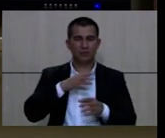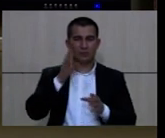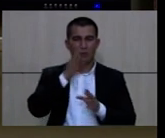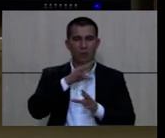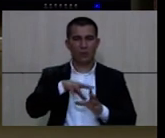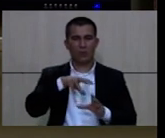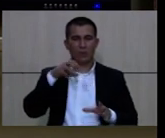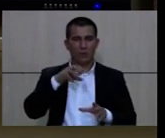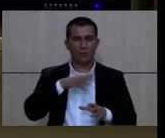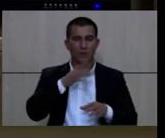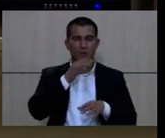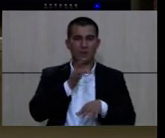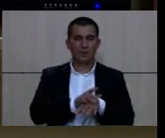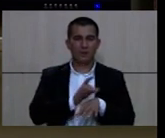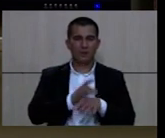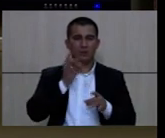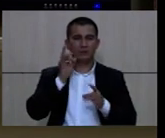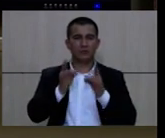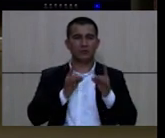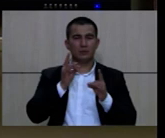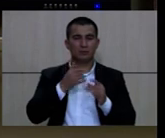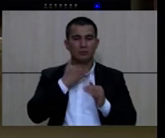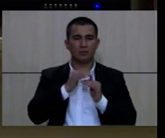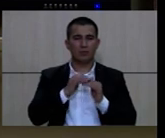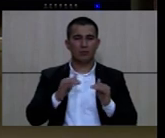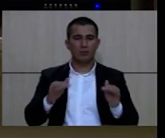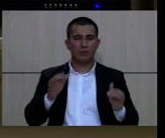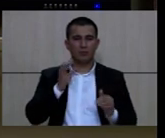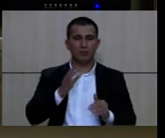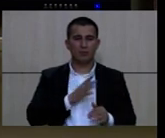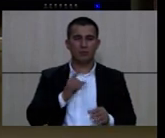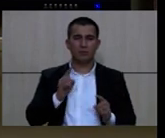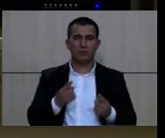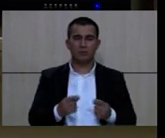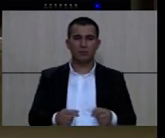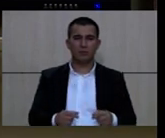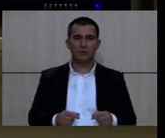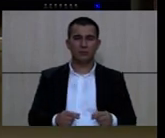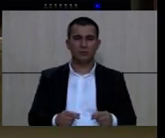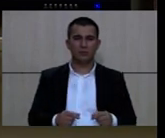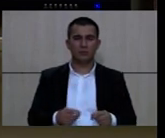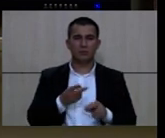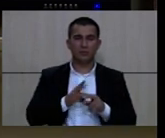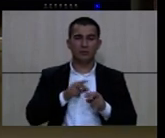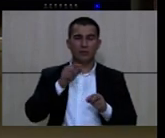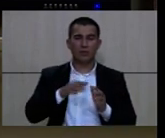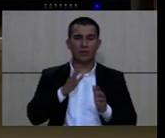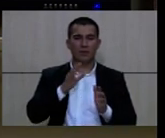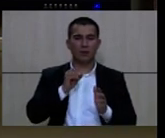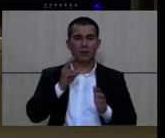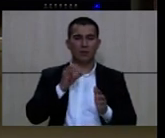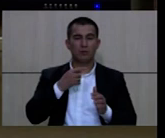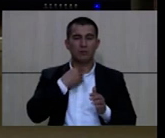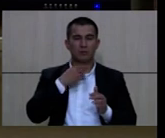olib, soatning chiqilgan ovozini eshitmadi. Nima uchun? Chunki vakuumda tovush